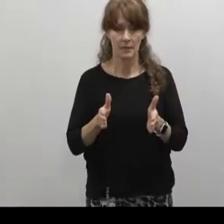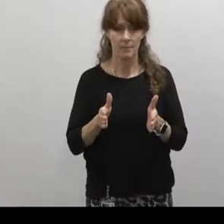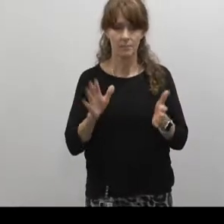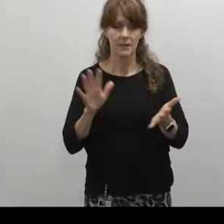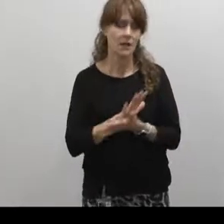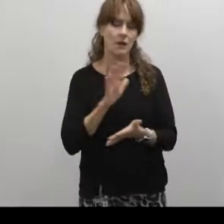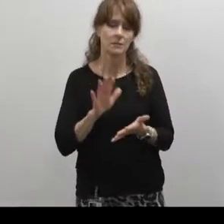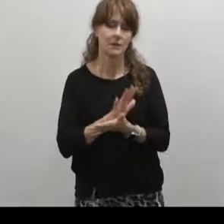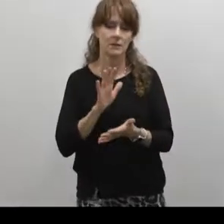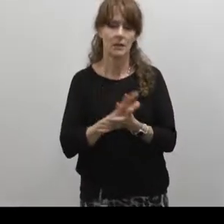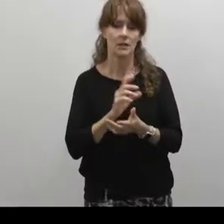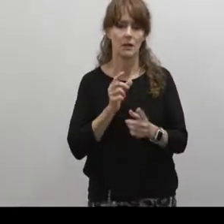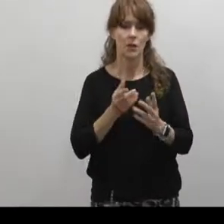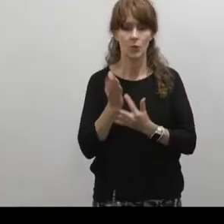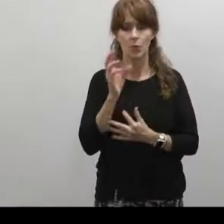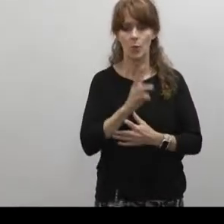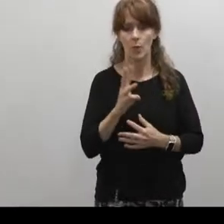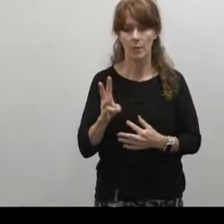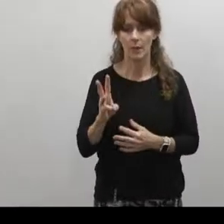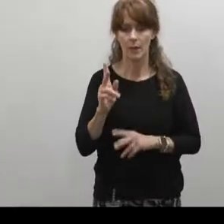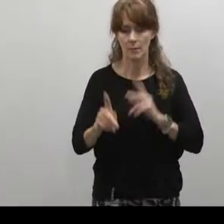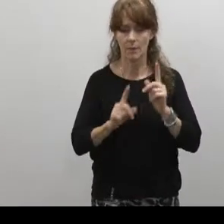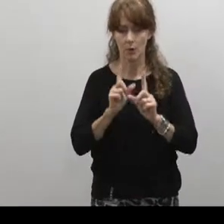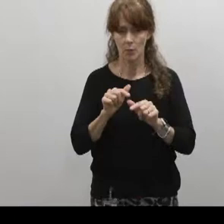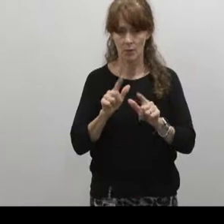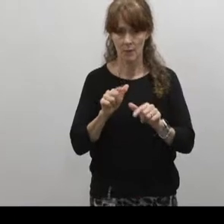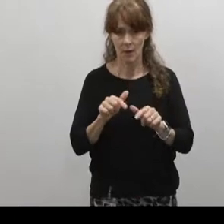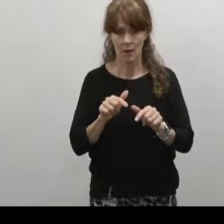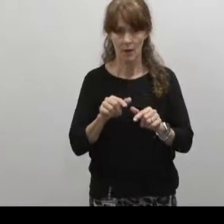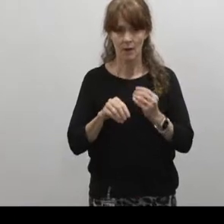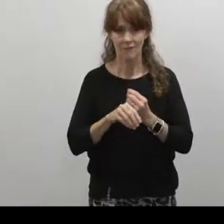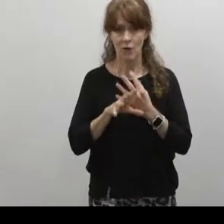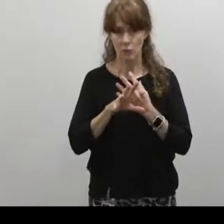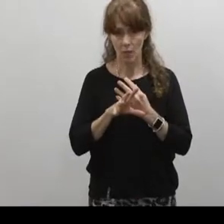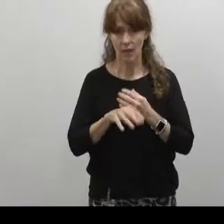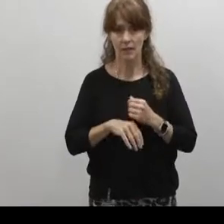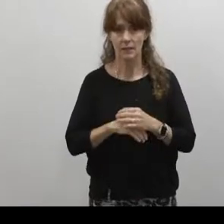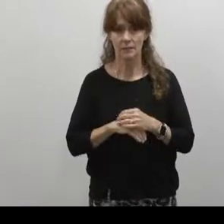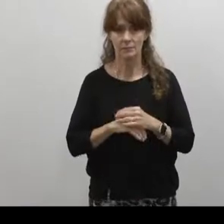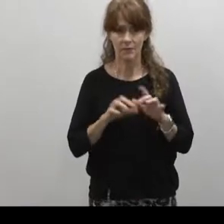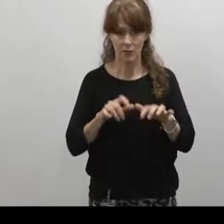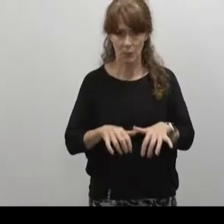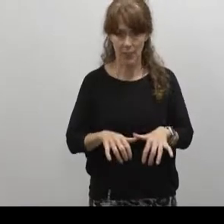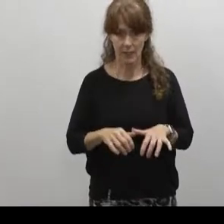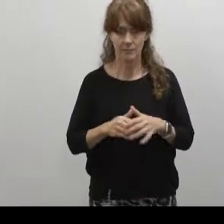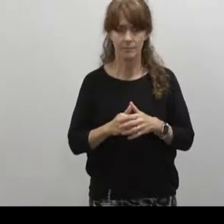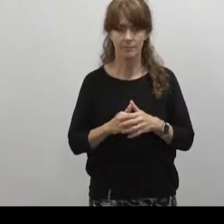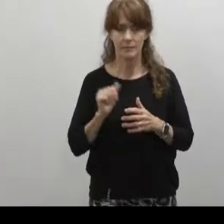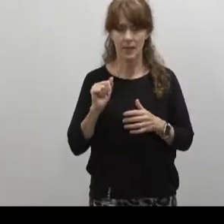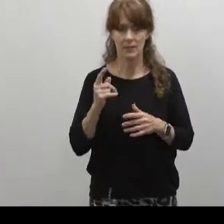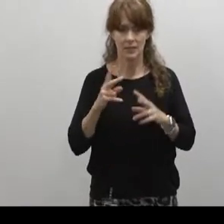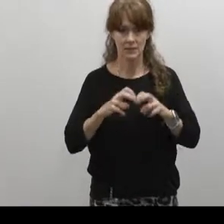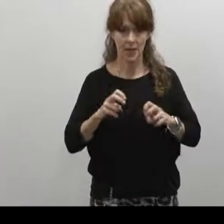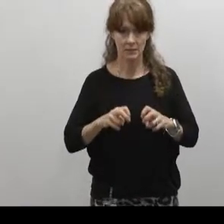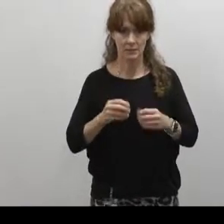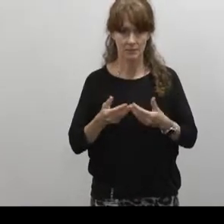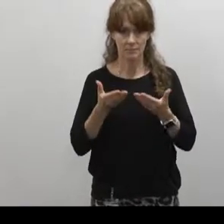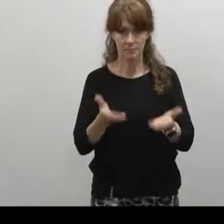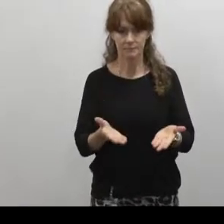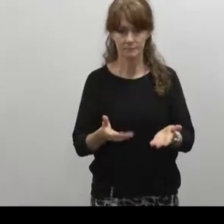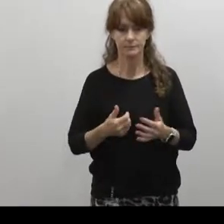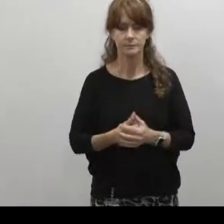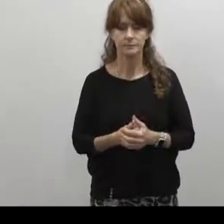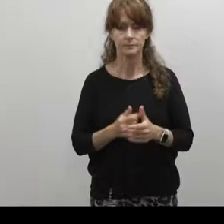Vì miền là transcard chọc nên đã đặt chọc cho ai cái xá. Sẵn nô tí mùi cứ thà. Nên chỉ việc phía nên chỉ bỏ ai thơ ai nâng